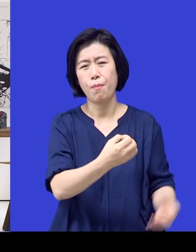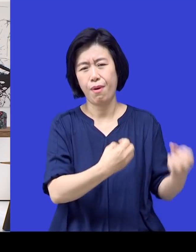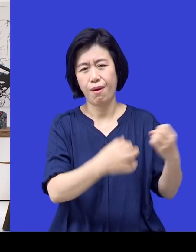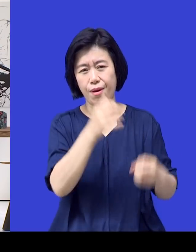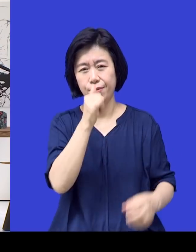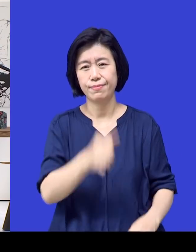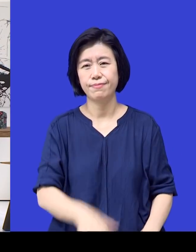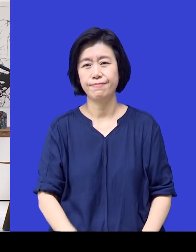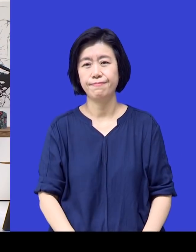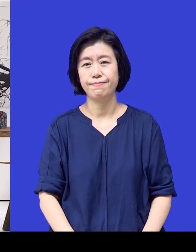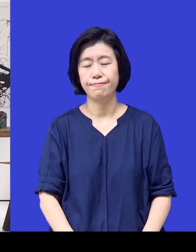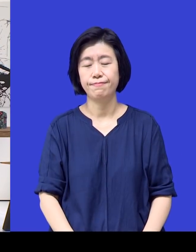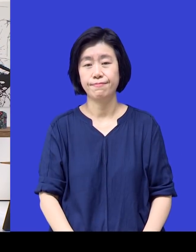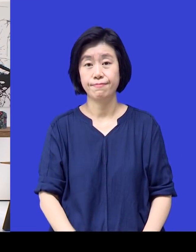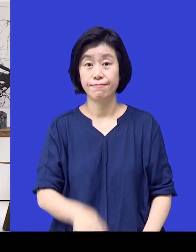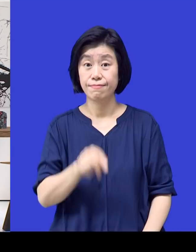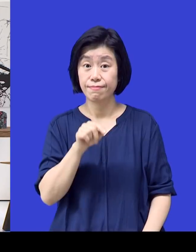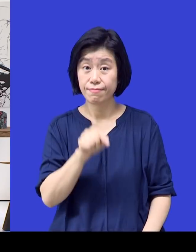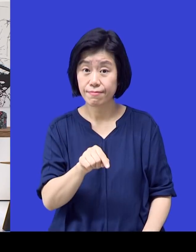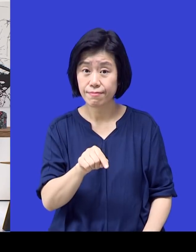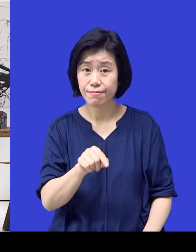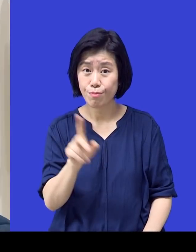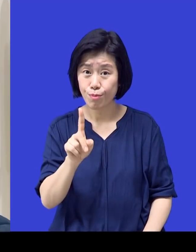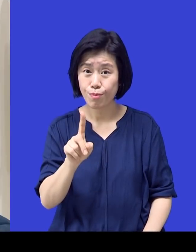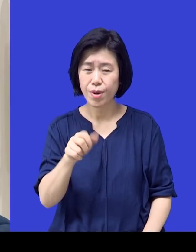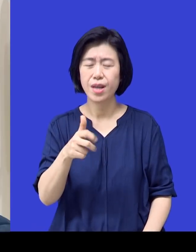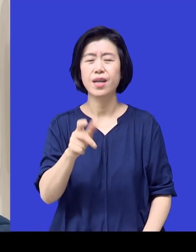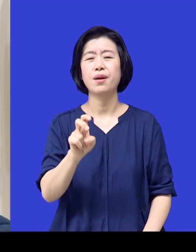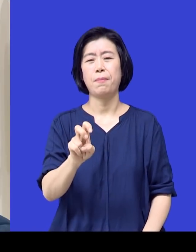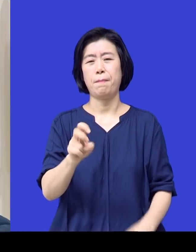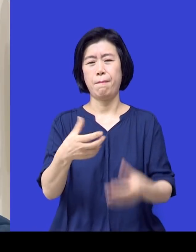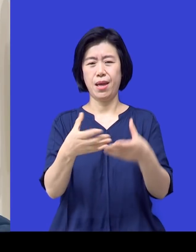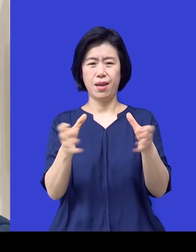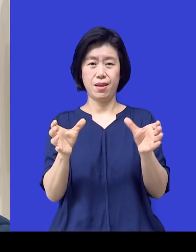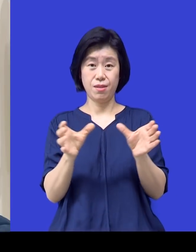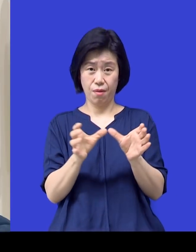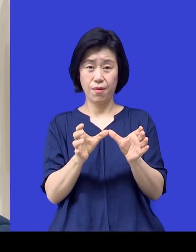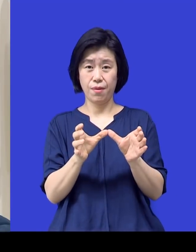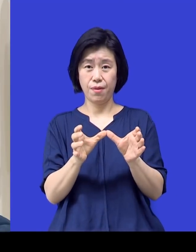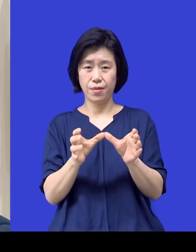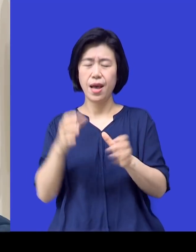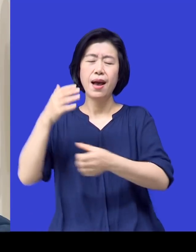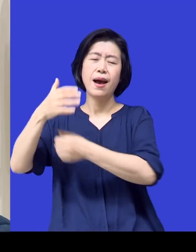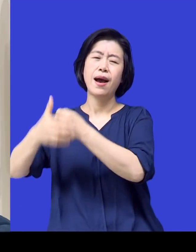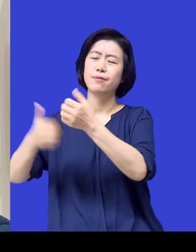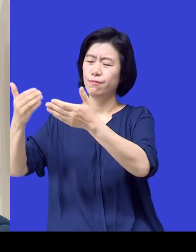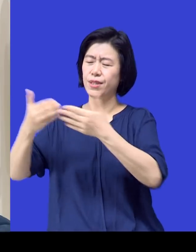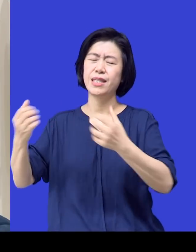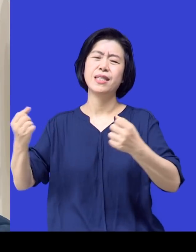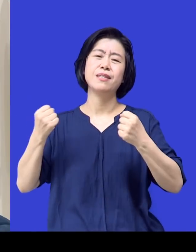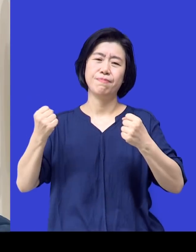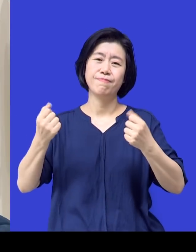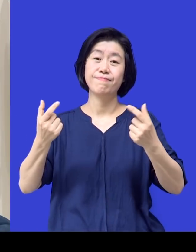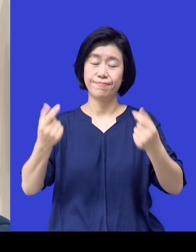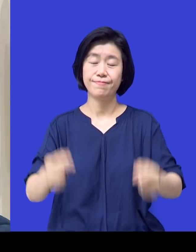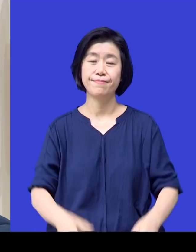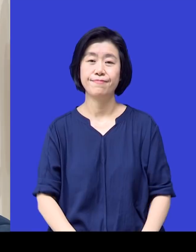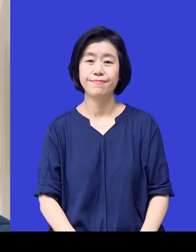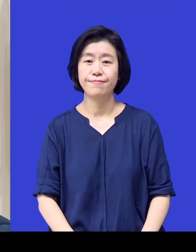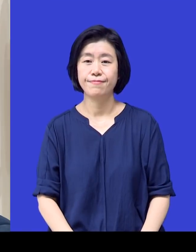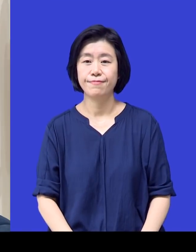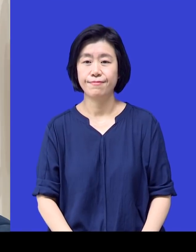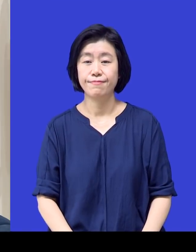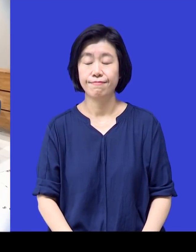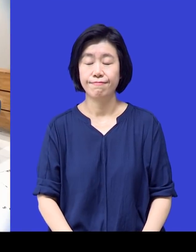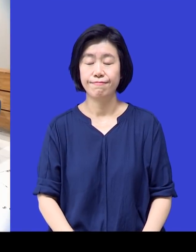돼요. 이게 컴패션에 진짜 하나님이 하나로 묶으시는 힘이 아닌가 예, 하는